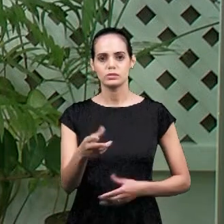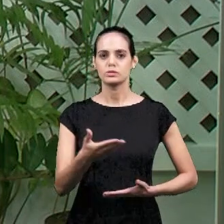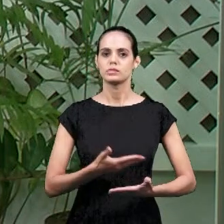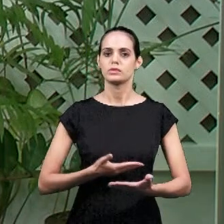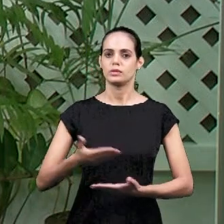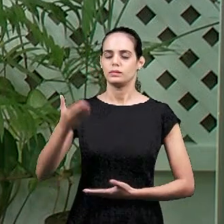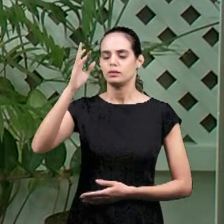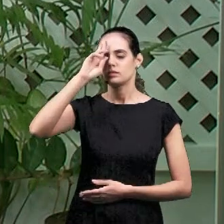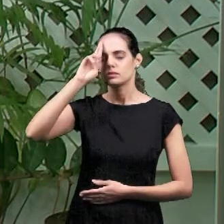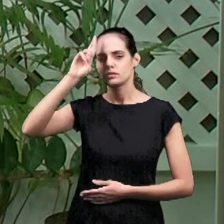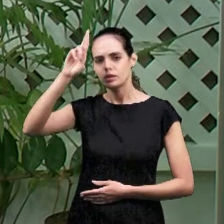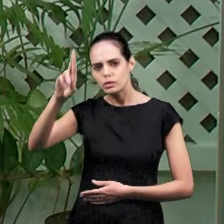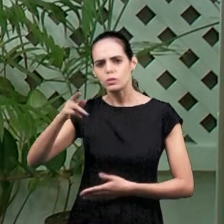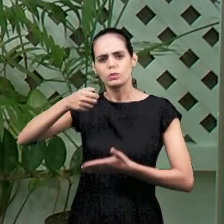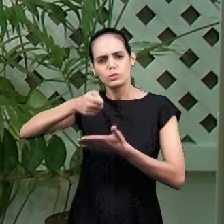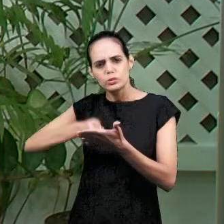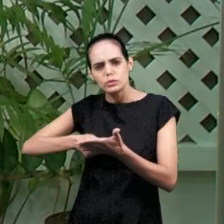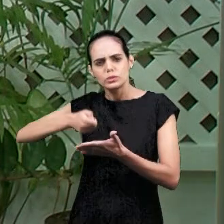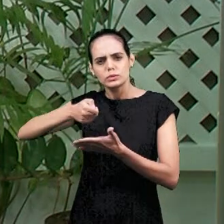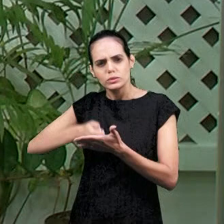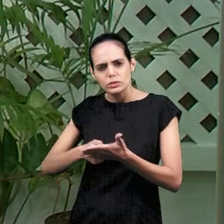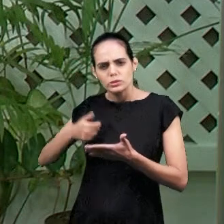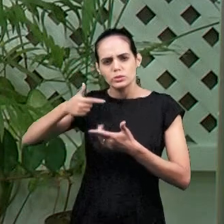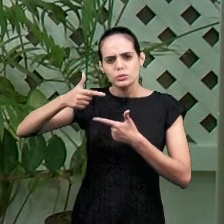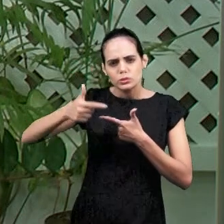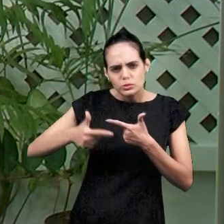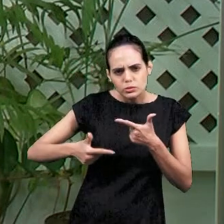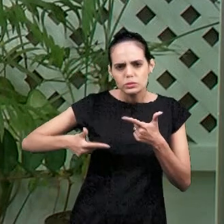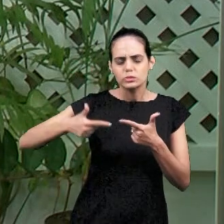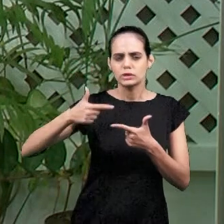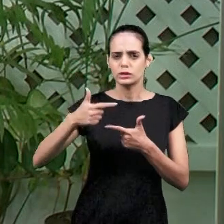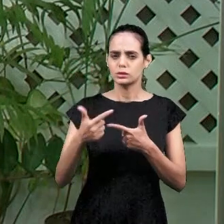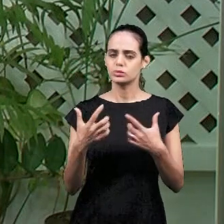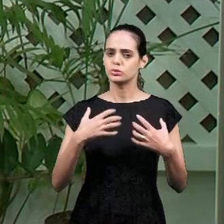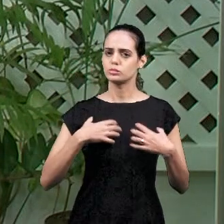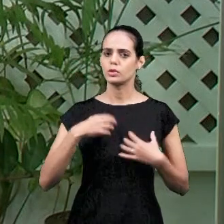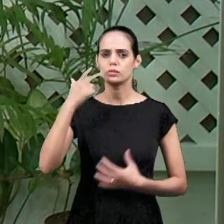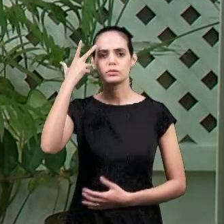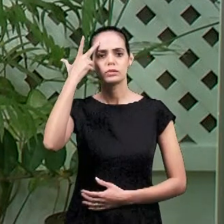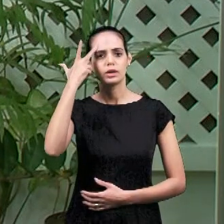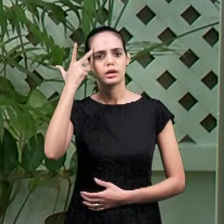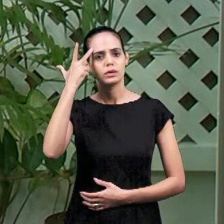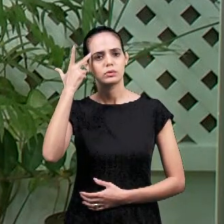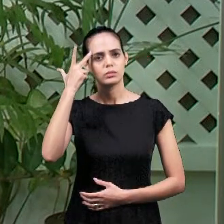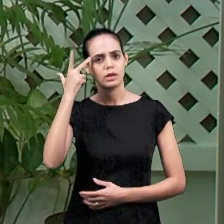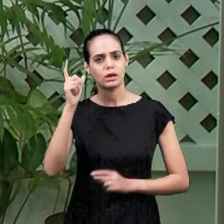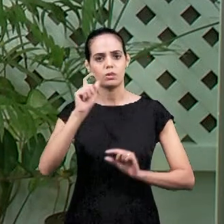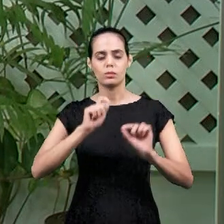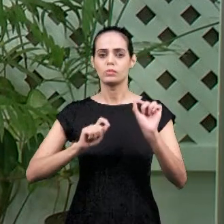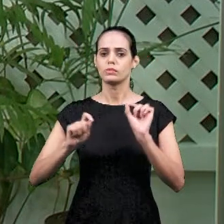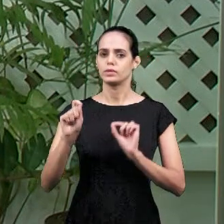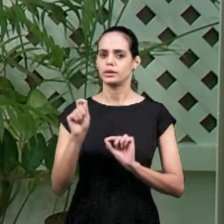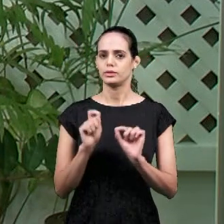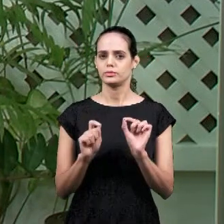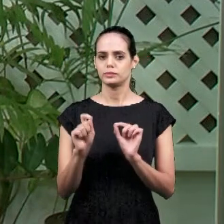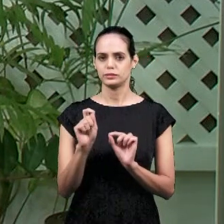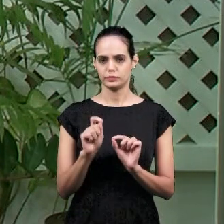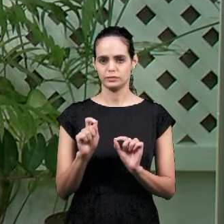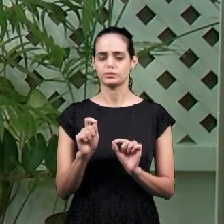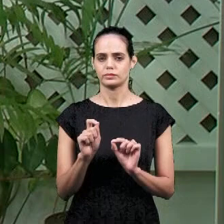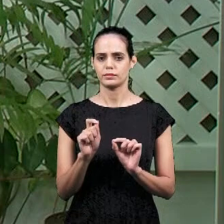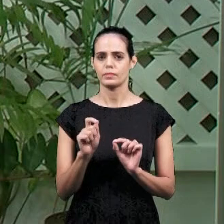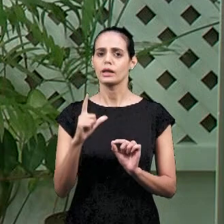et qu'ils continuent à servir le Seigneur en bataillant pour naturellement